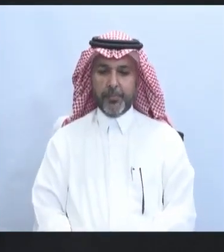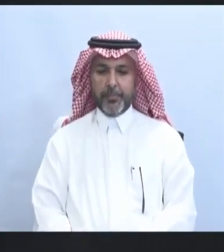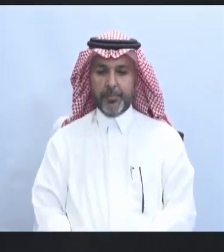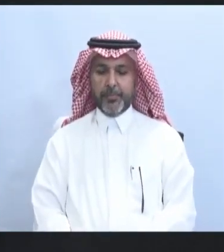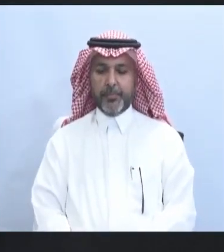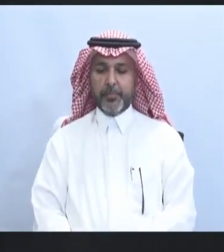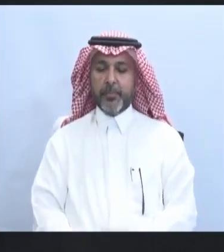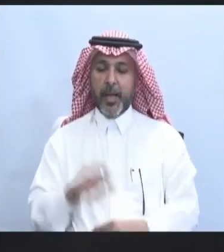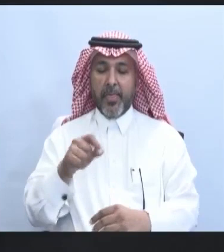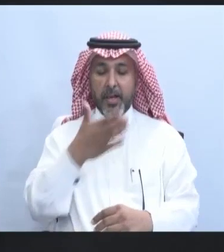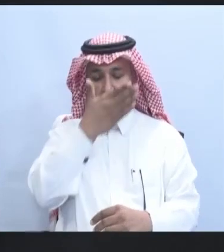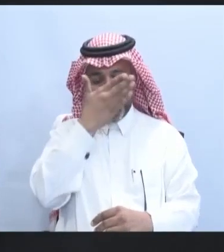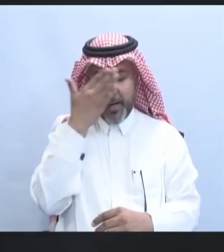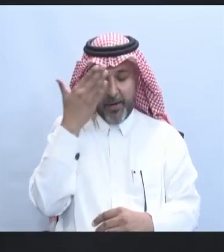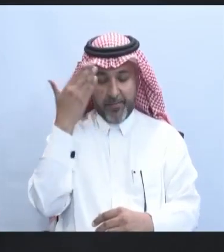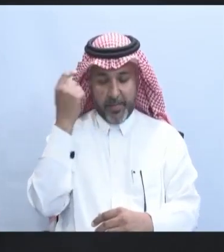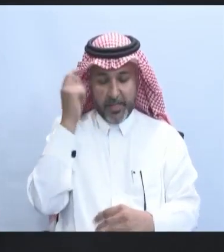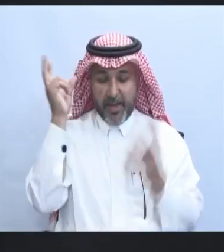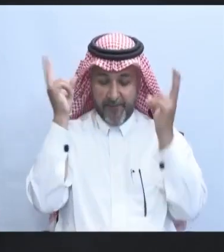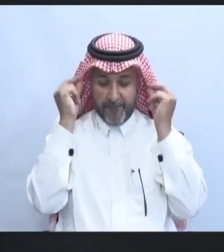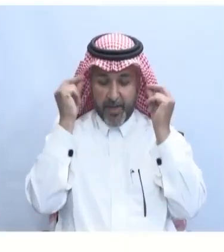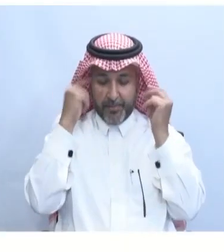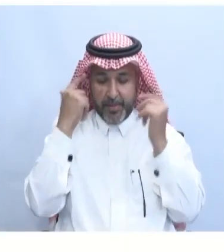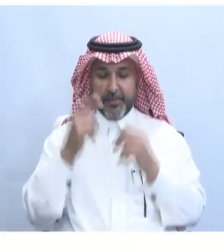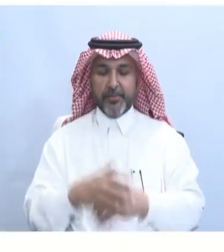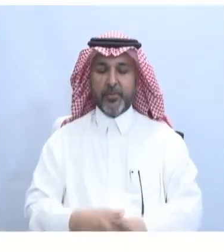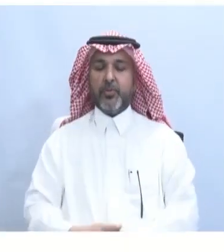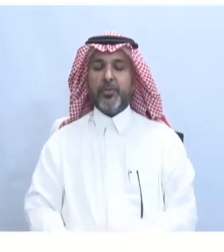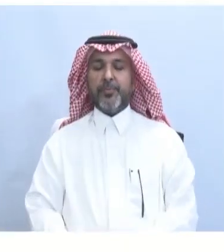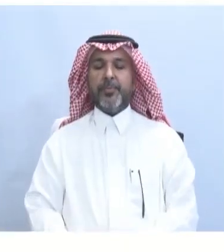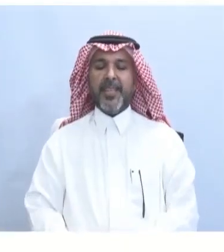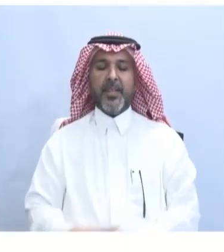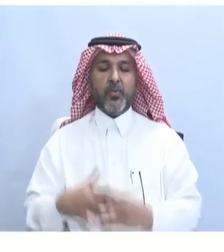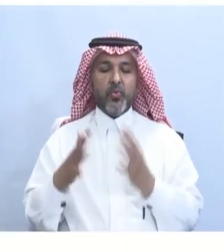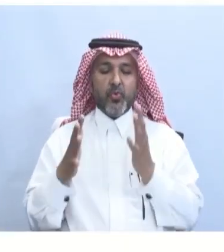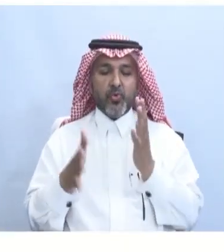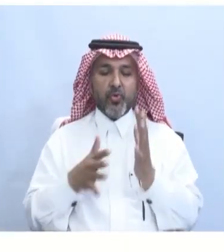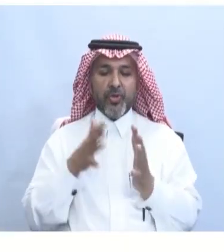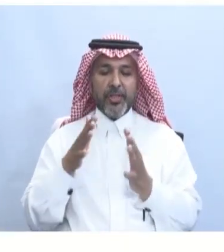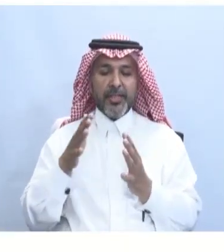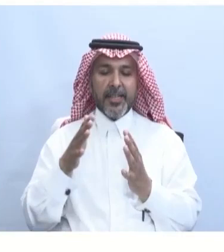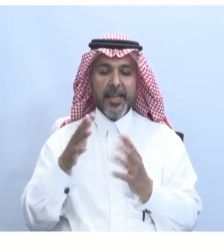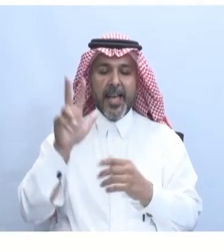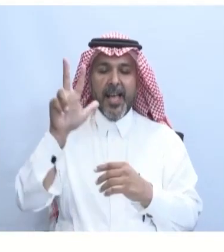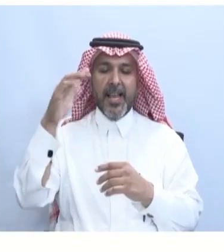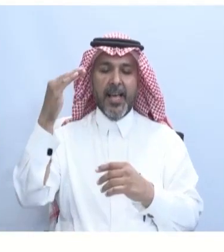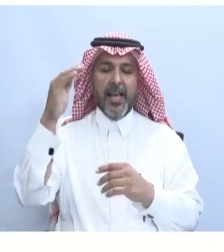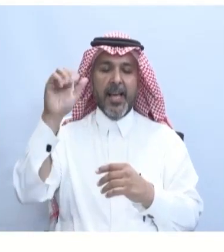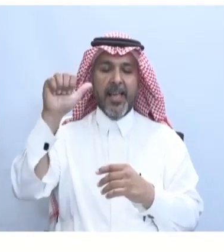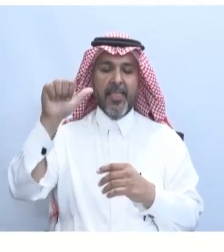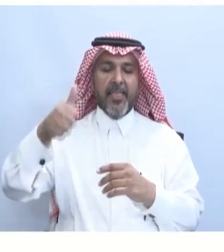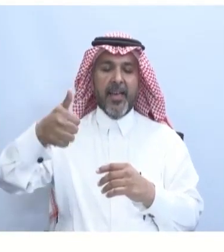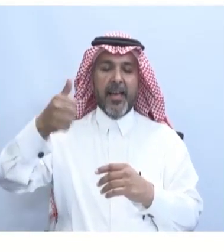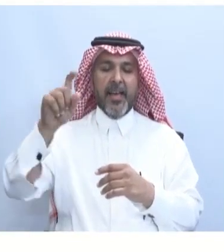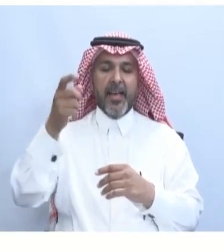الانسان في مجالات المعرفه والفن والتقاليد والعماره وايضا في مجال الثقافه